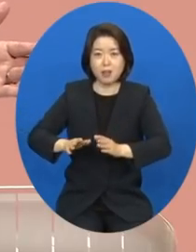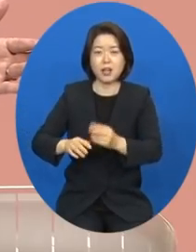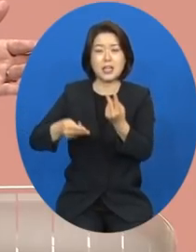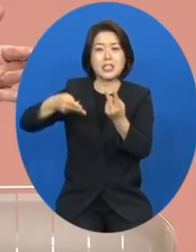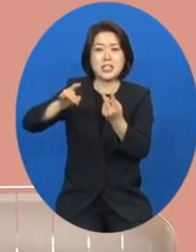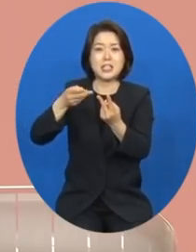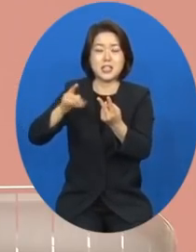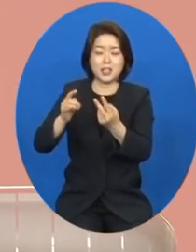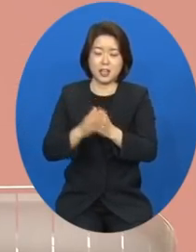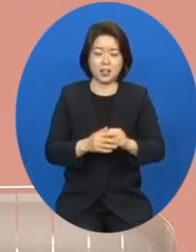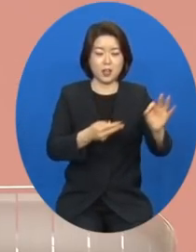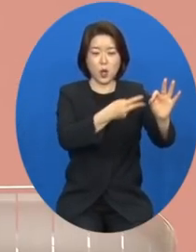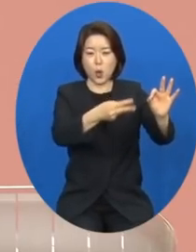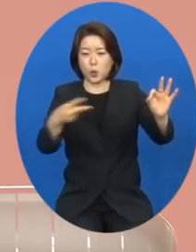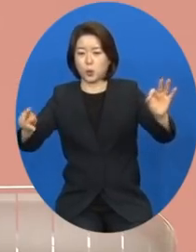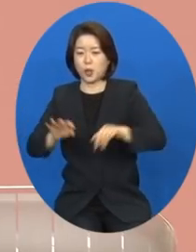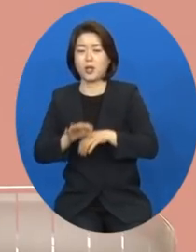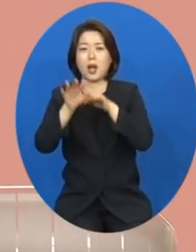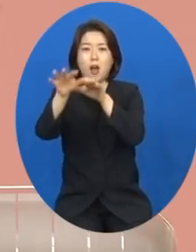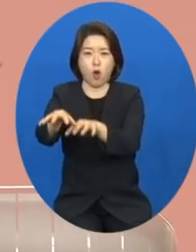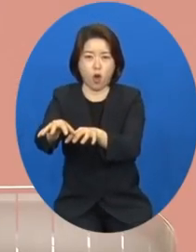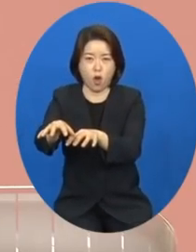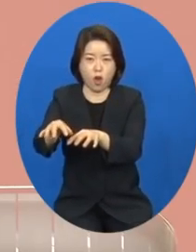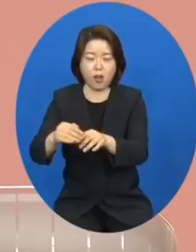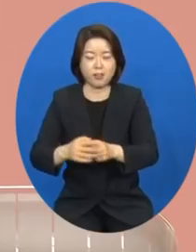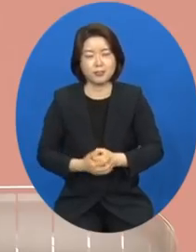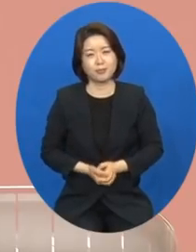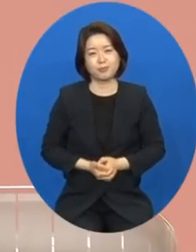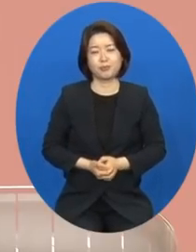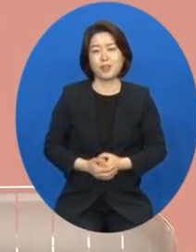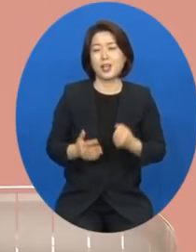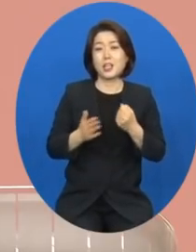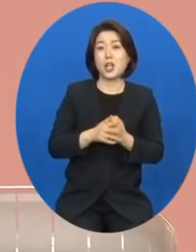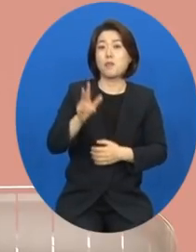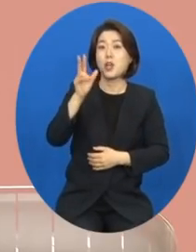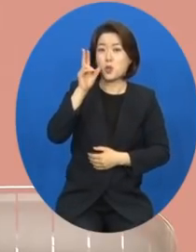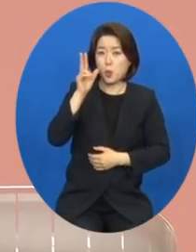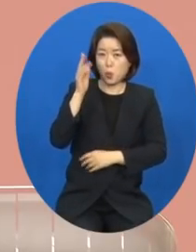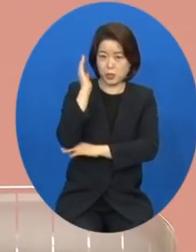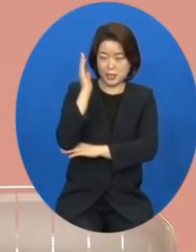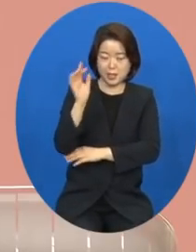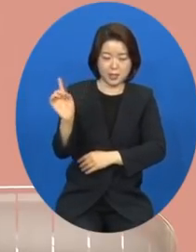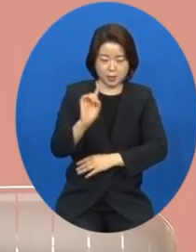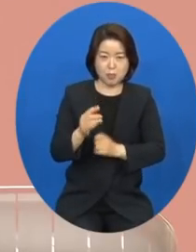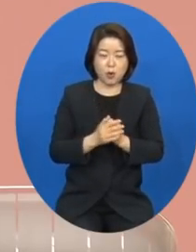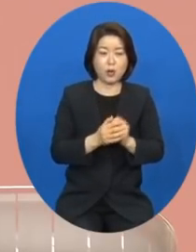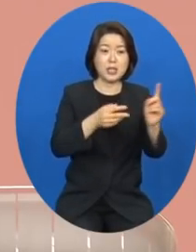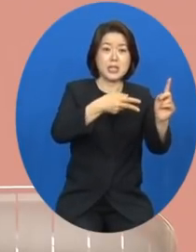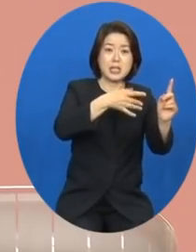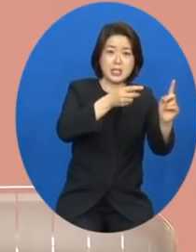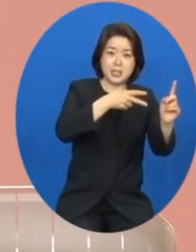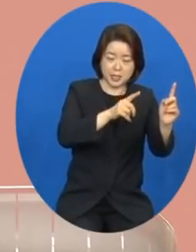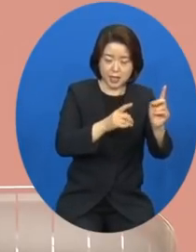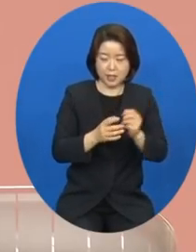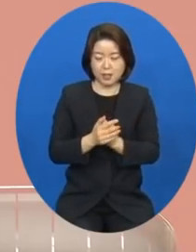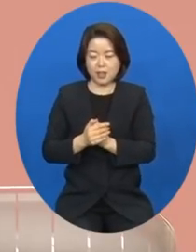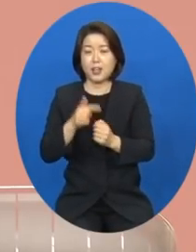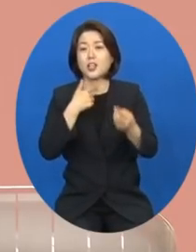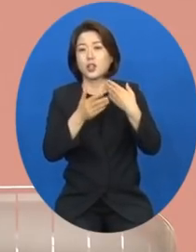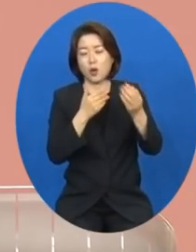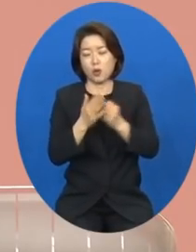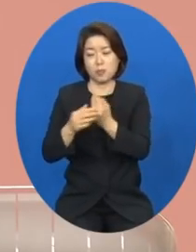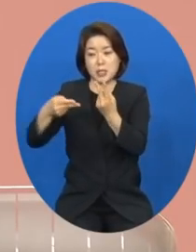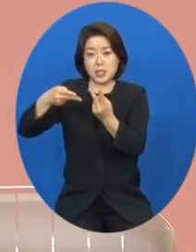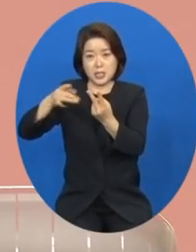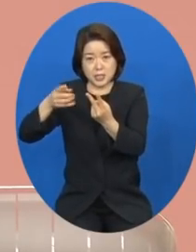건넌 거죠 그래서 지금 묘사하는 뭐라고 하냐면 1세대에 에 하나님 경험에 또 이야기 y 3